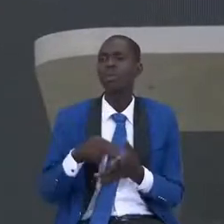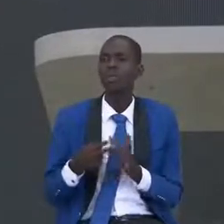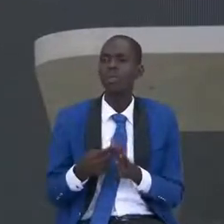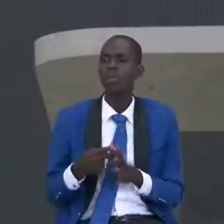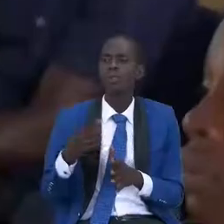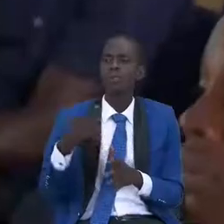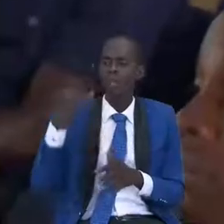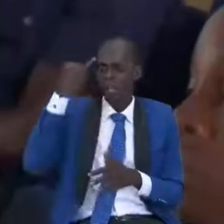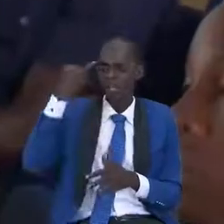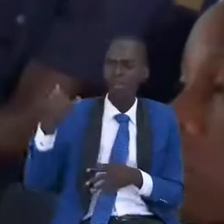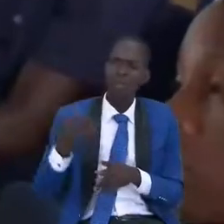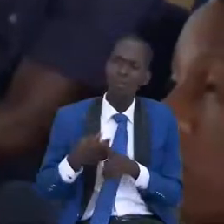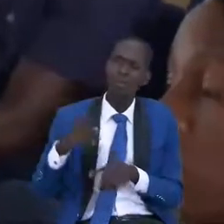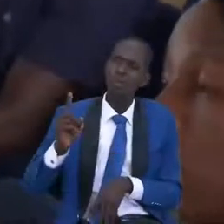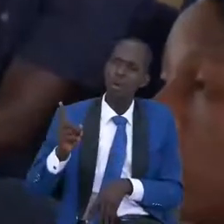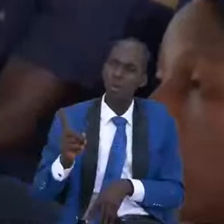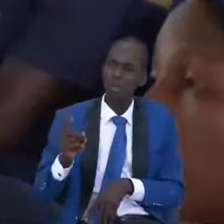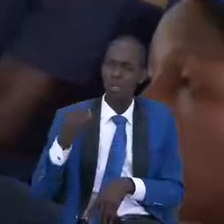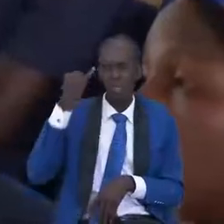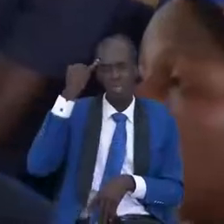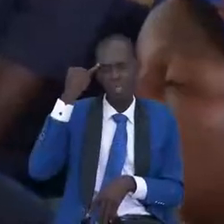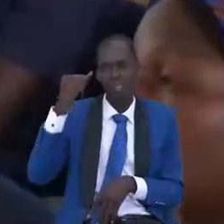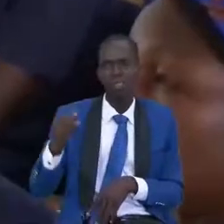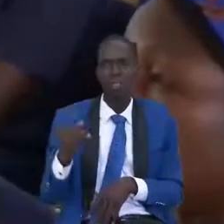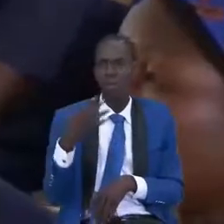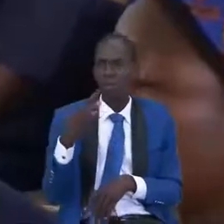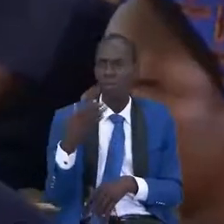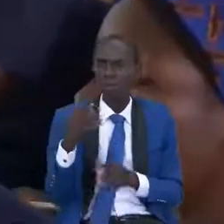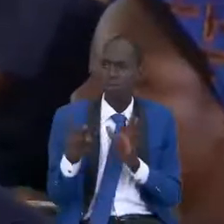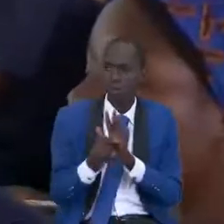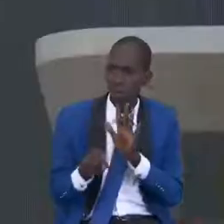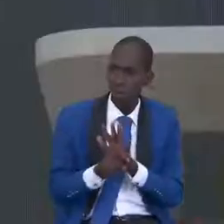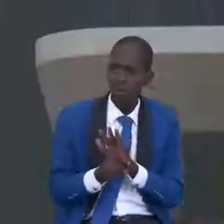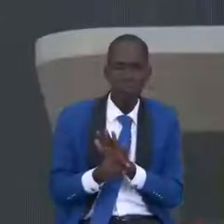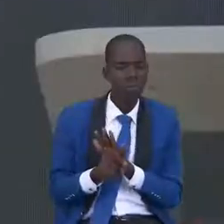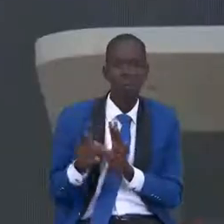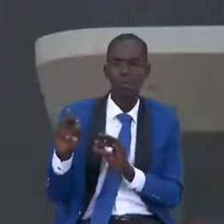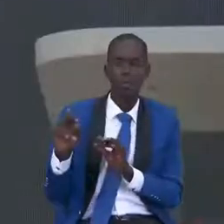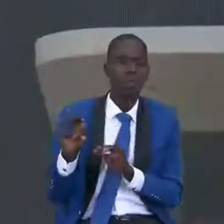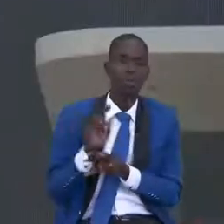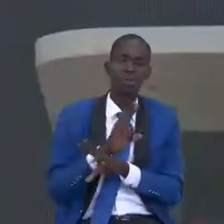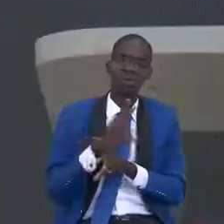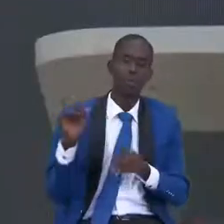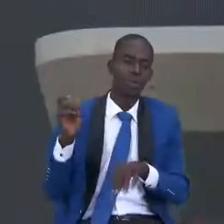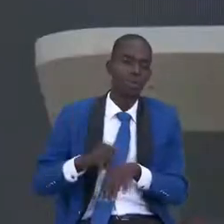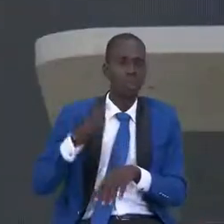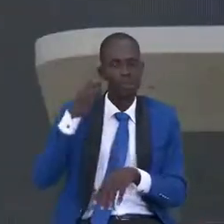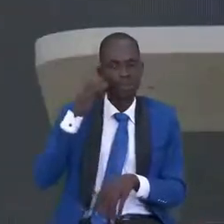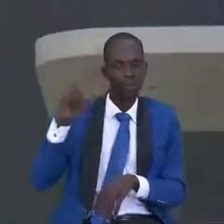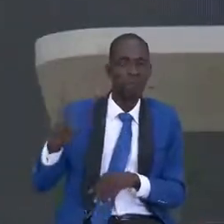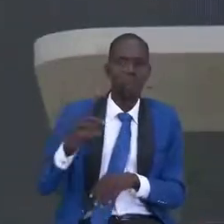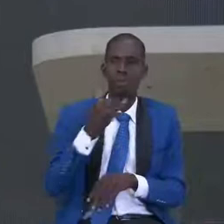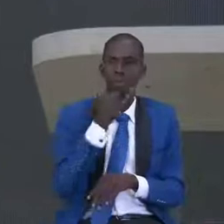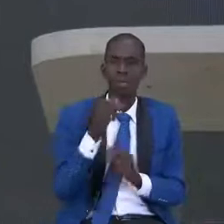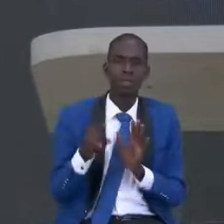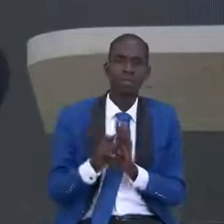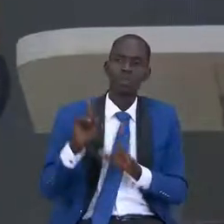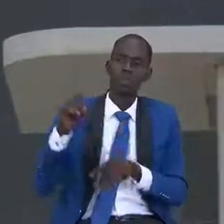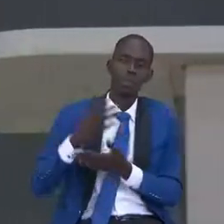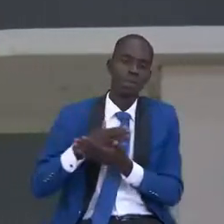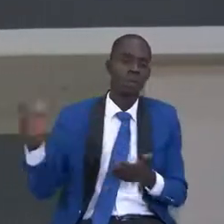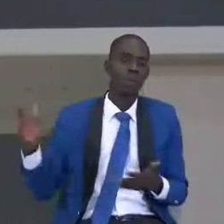d'histoire, idée historique, idée d'impossibilité. Tu n'as pas de chance ici. Va-t'en. Et je vois